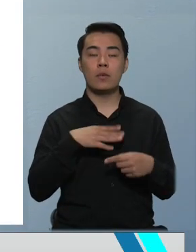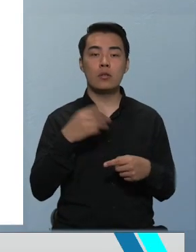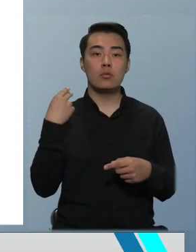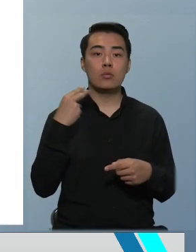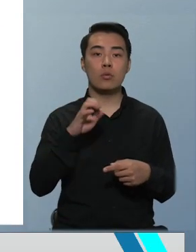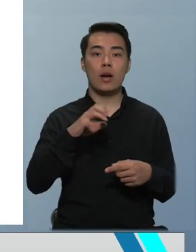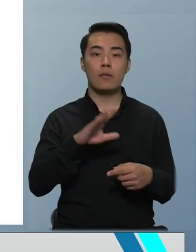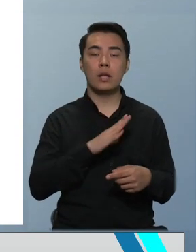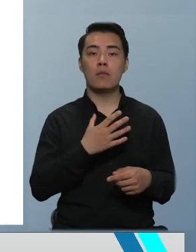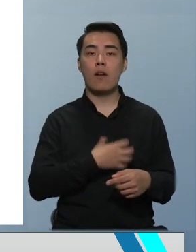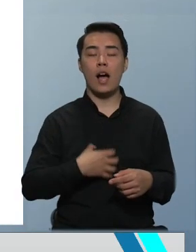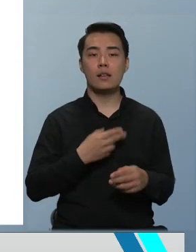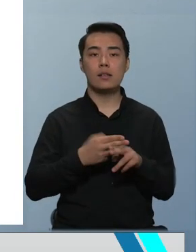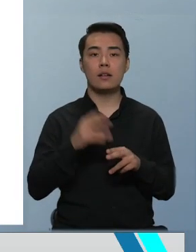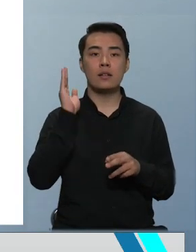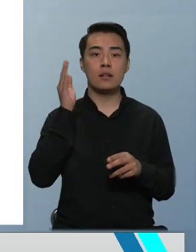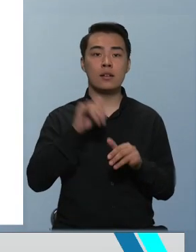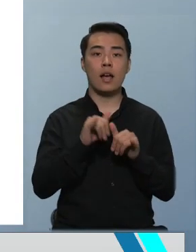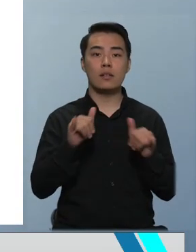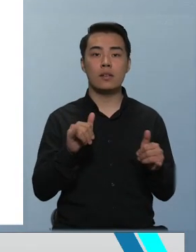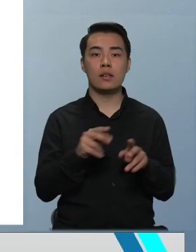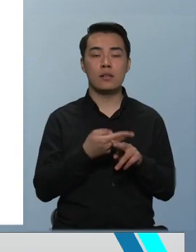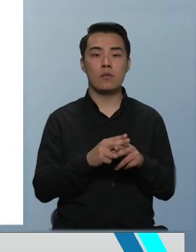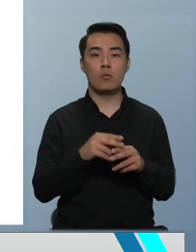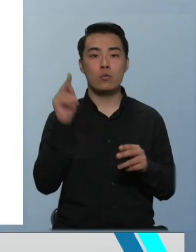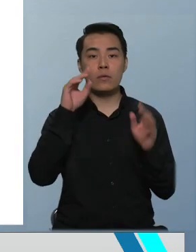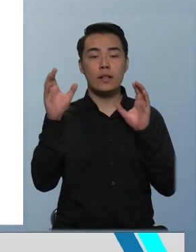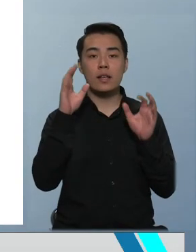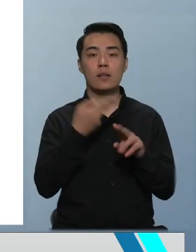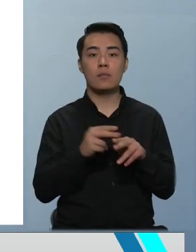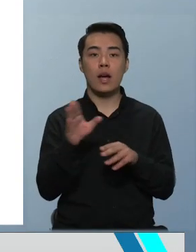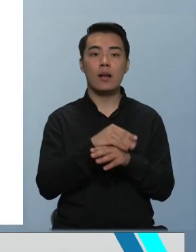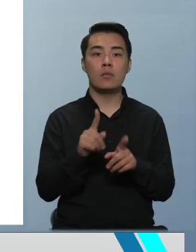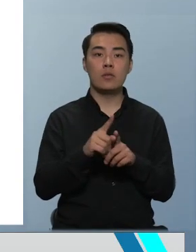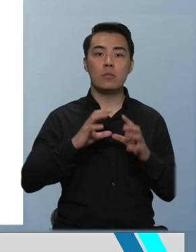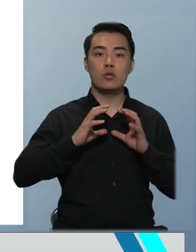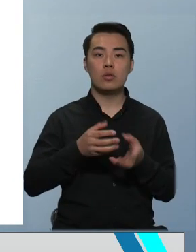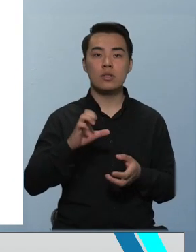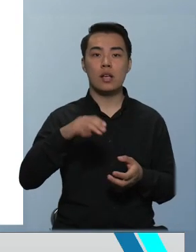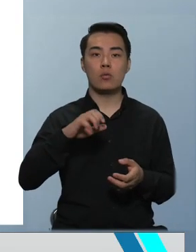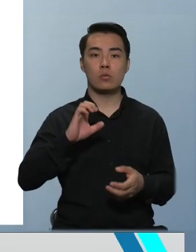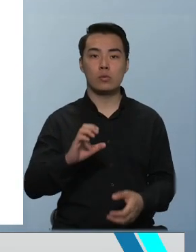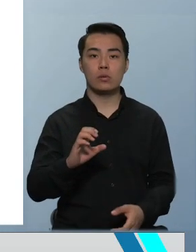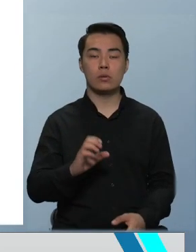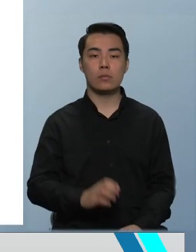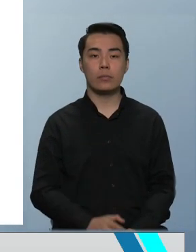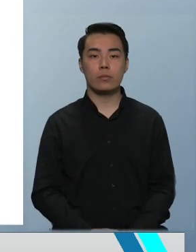токаев отметил важность дальнейшего развития университета в частности укрепление его международного статуса